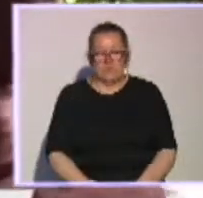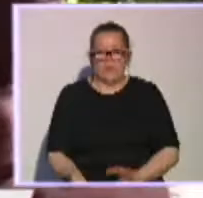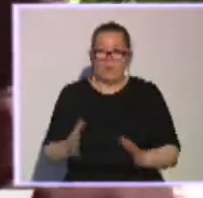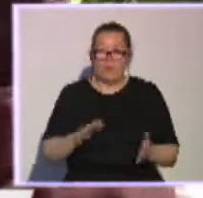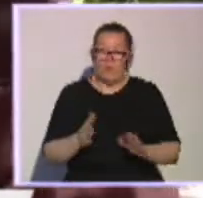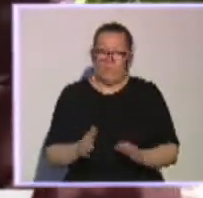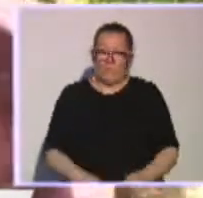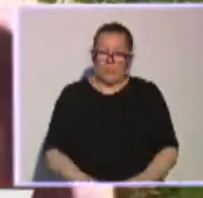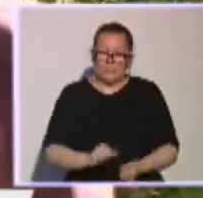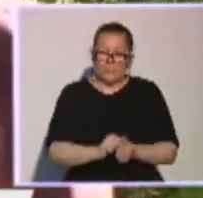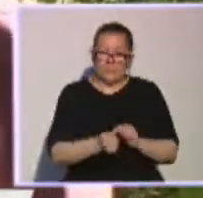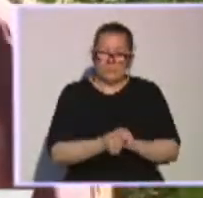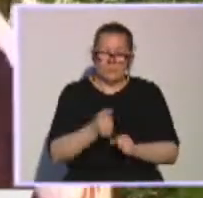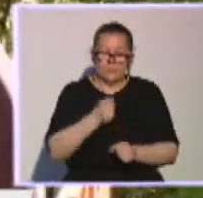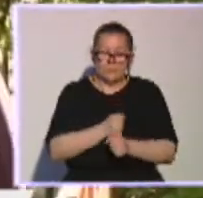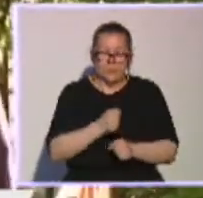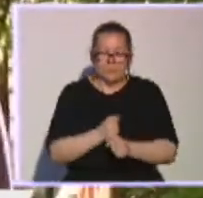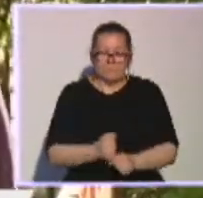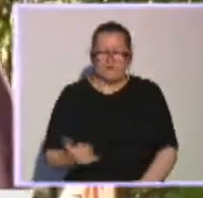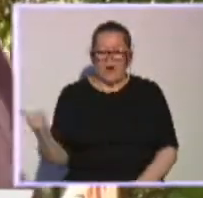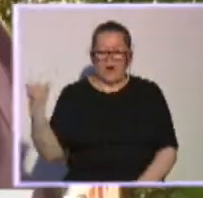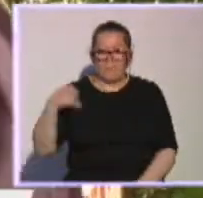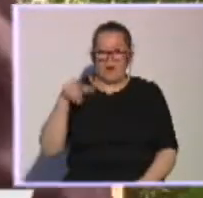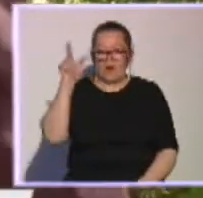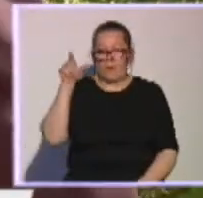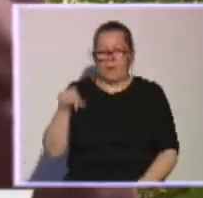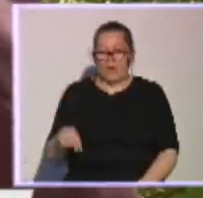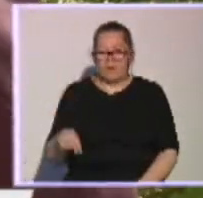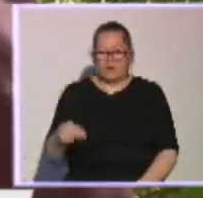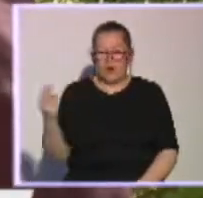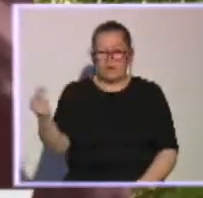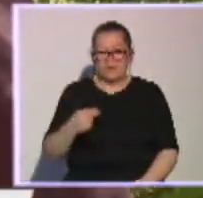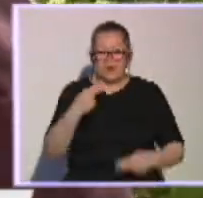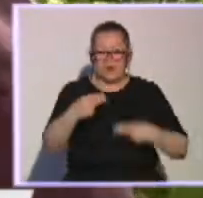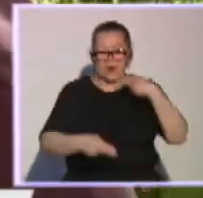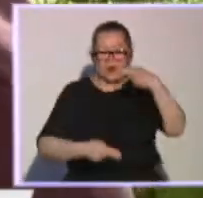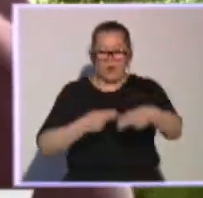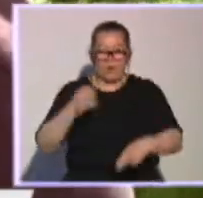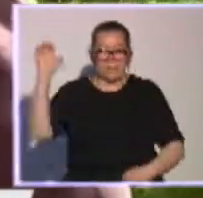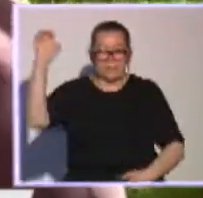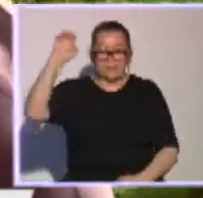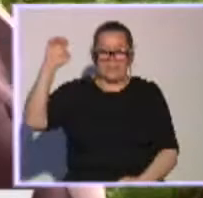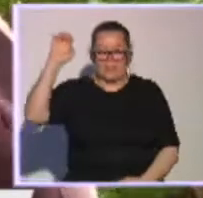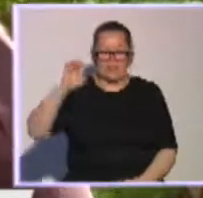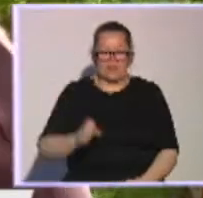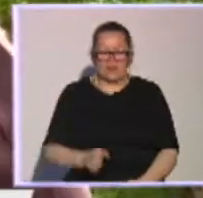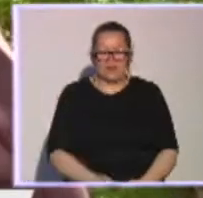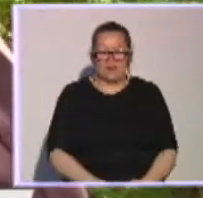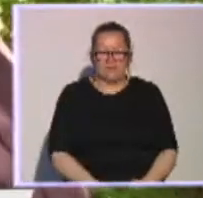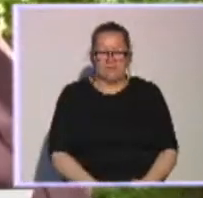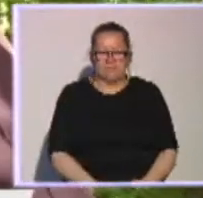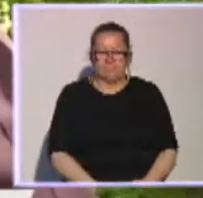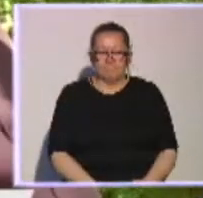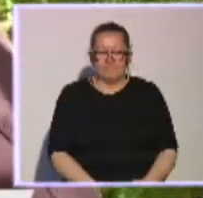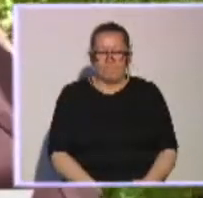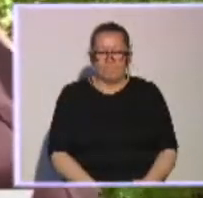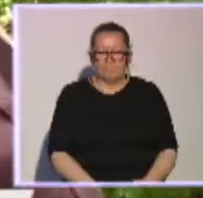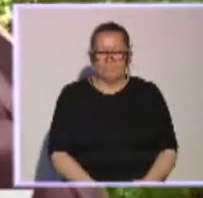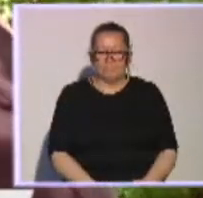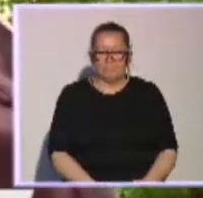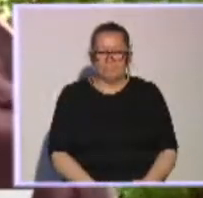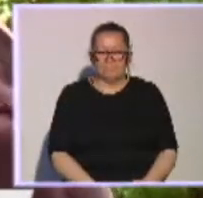rezolva. Venea lume de peste tot, după toată lumea să o vadă, era un lucru inedit, frumos, dar mă gândesc că